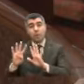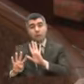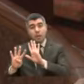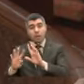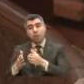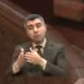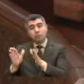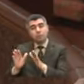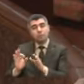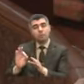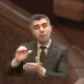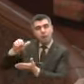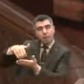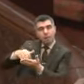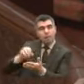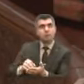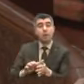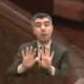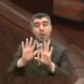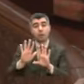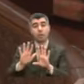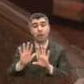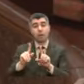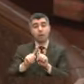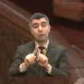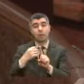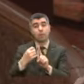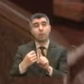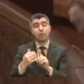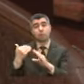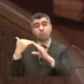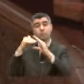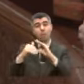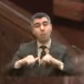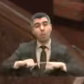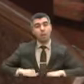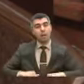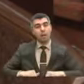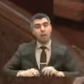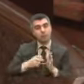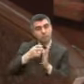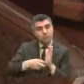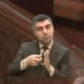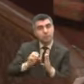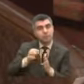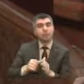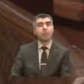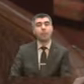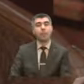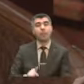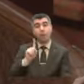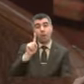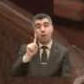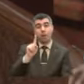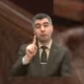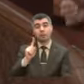المقلع. تاريخ 10 شتنبر راسلت الشركة المديرية النقل تخبر بعزمها استئناف الاستغلال. 1 نوفمبر 2019